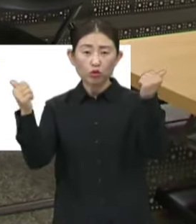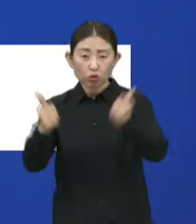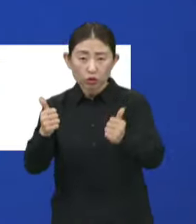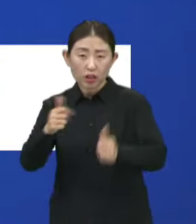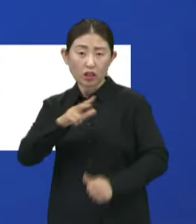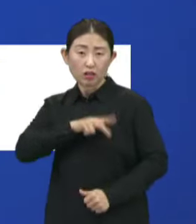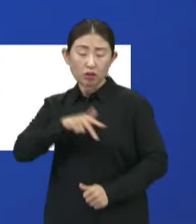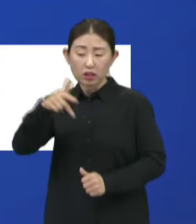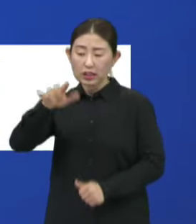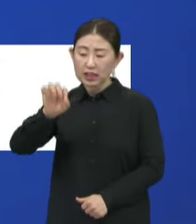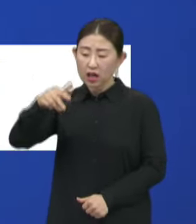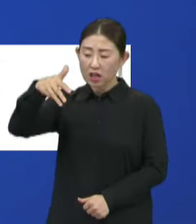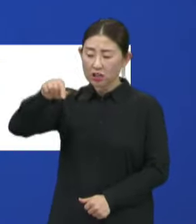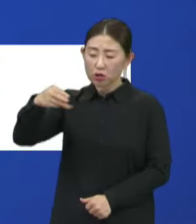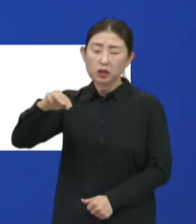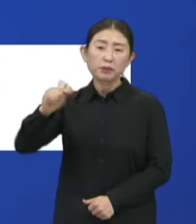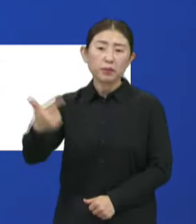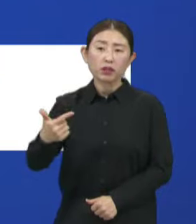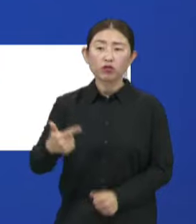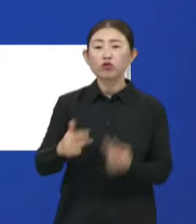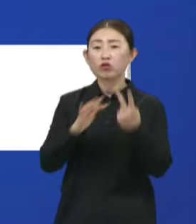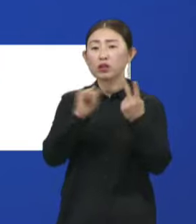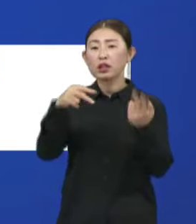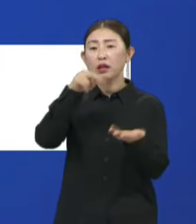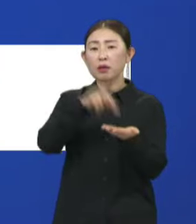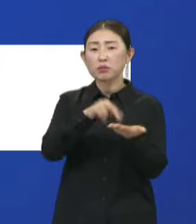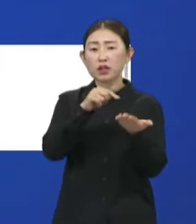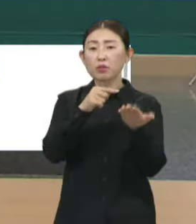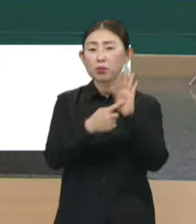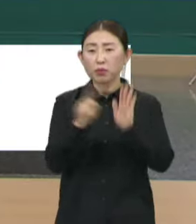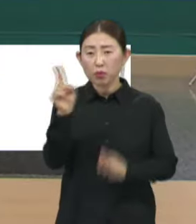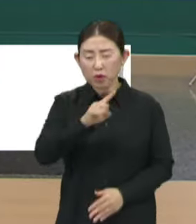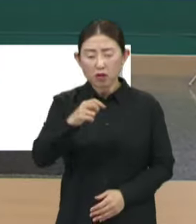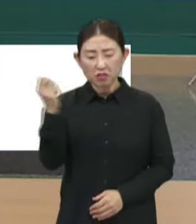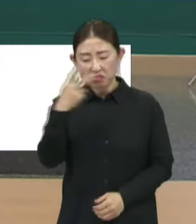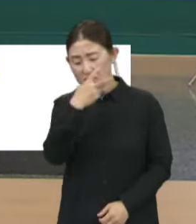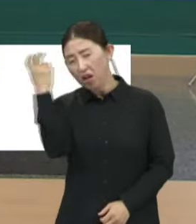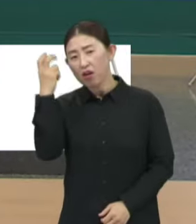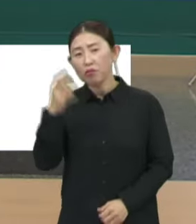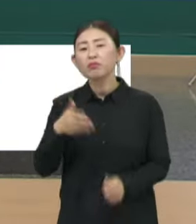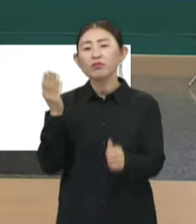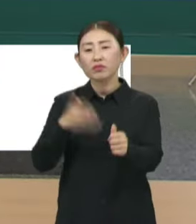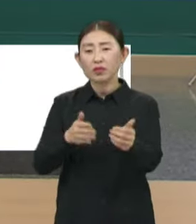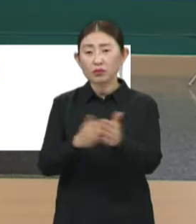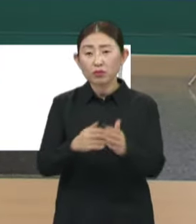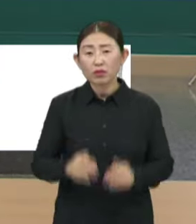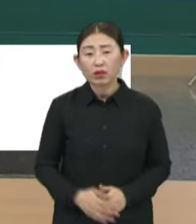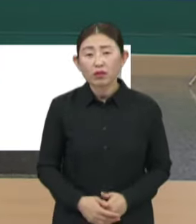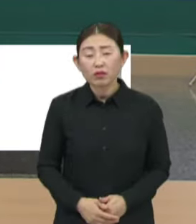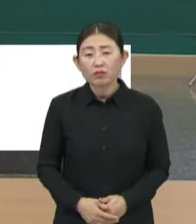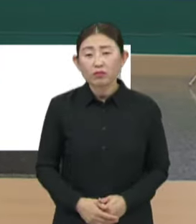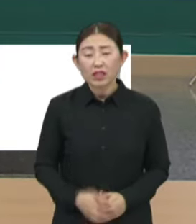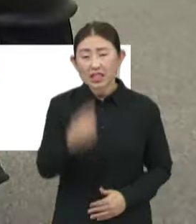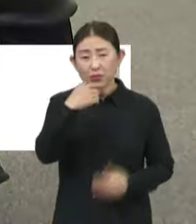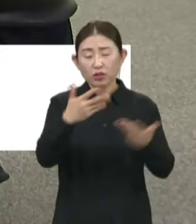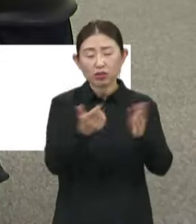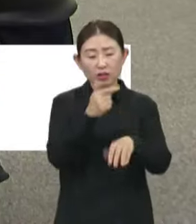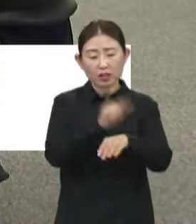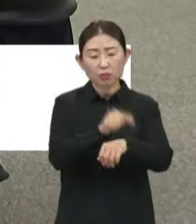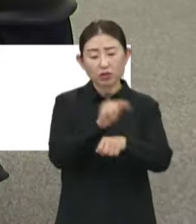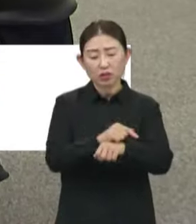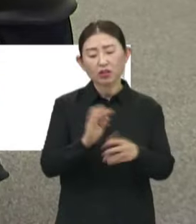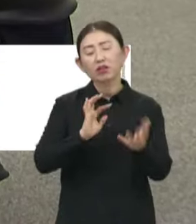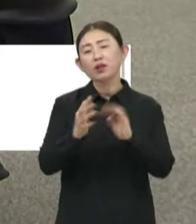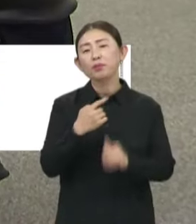산자위 소속인 장철민 의원이 이전 전면 재검토를 촉구했습니다. 더불어민주당 대전시당에서 열린